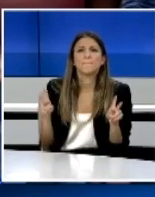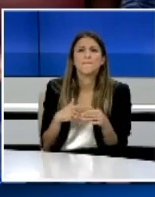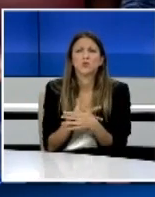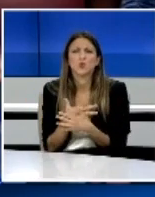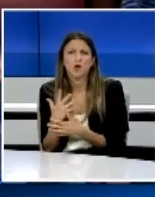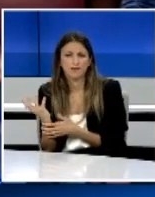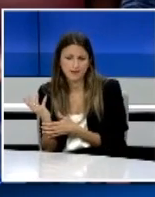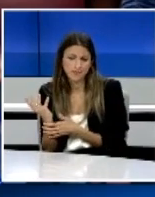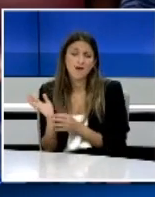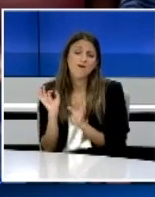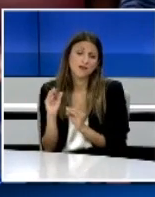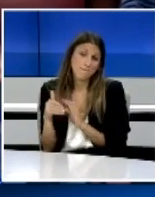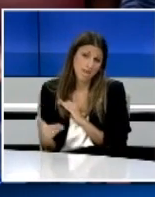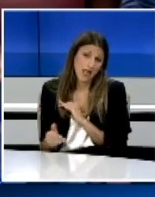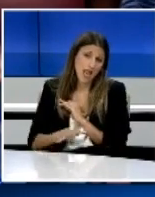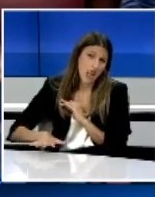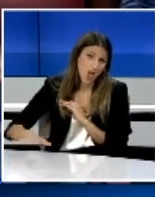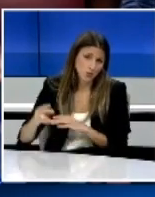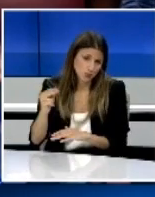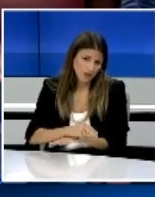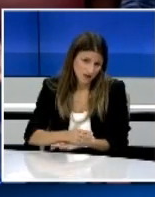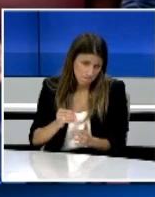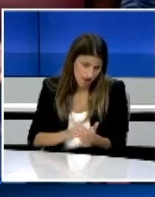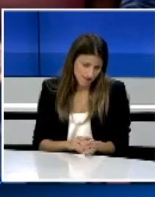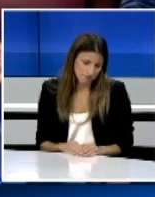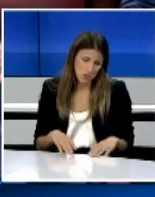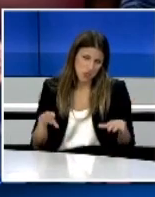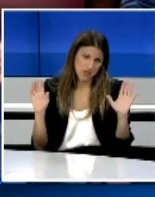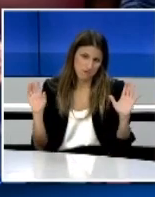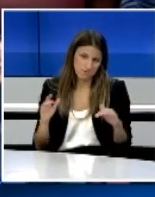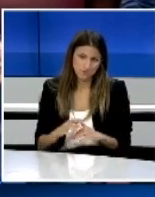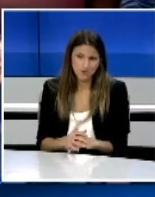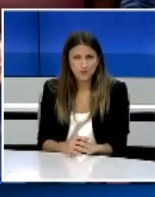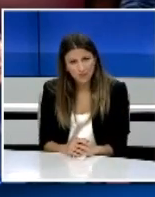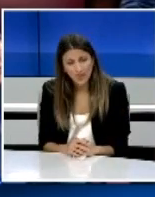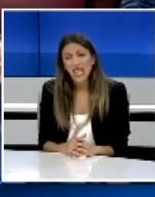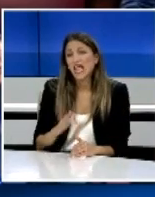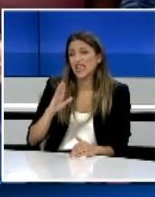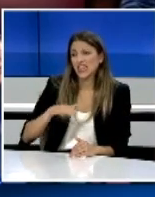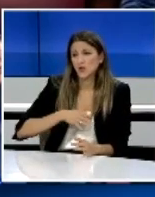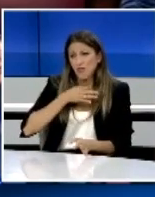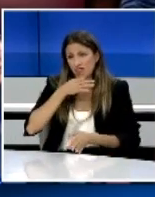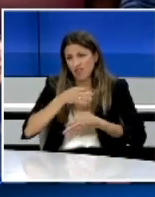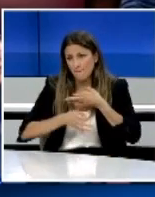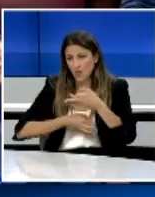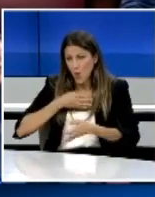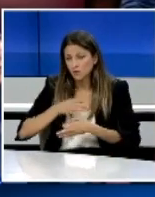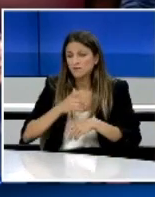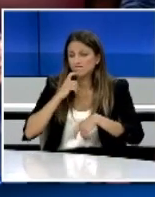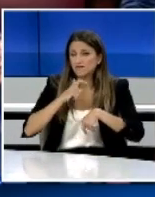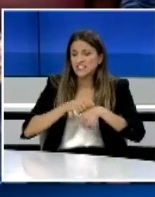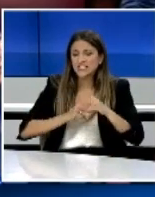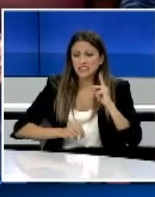που κρίθηκε από την ιστορία γι' αυτό. Θέλω λοιπόν να κλείσω λέγοντάς σας. Η διαφορά